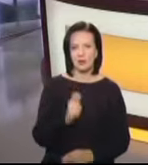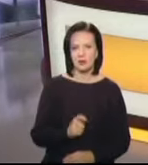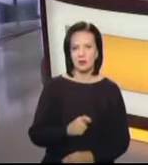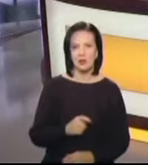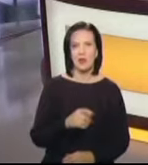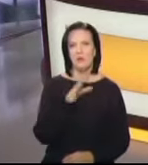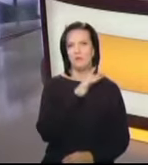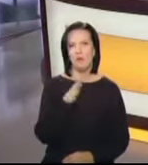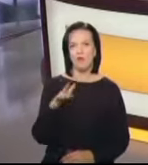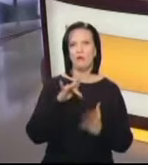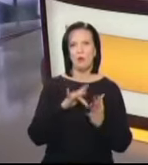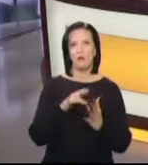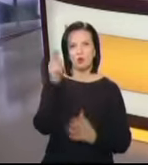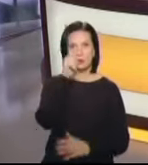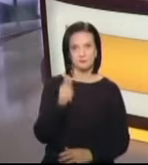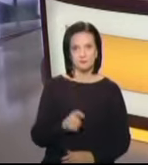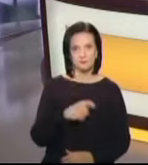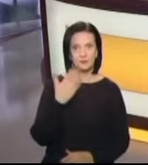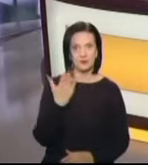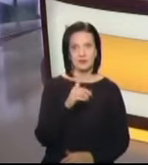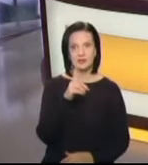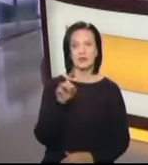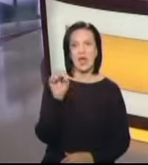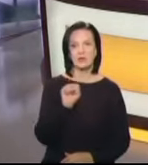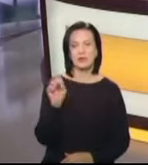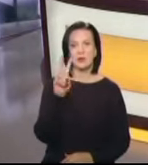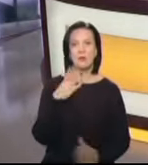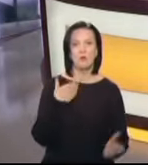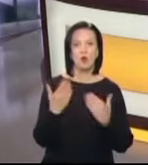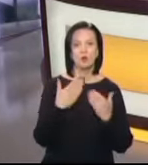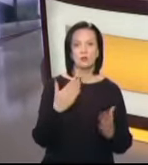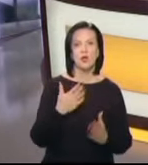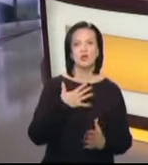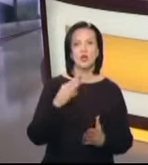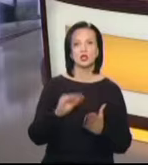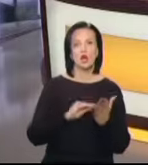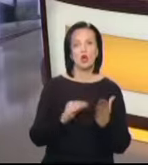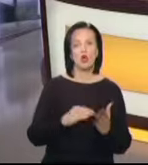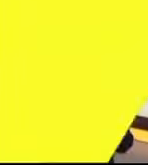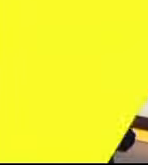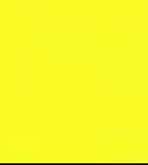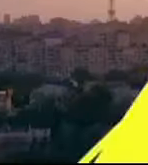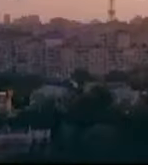час подорожей. З Андрієм Коваликом поспілкувалася наша колега. Давайте дивитися.